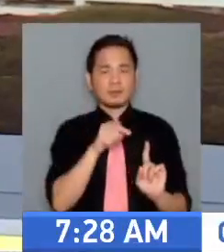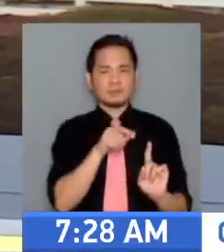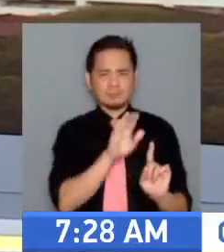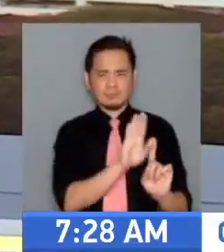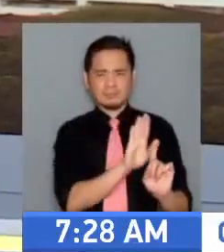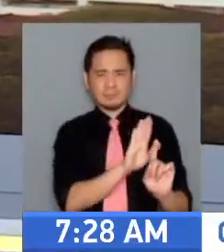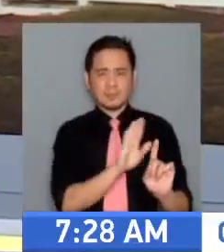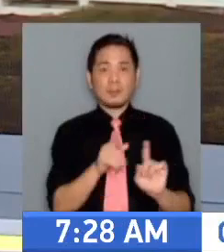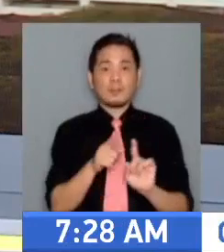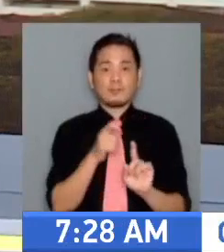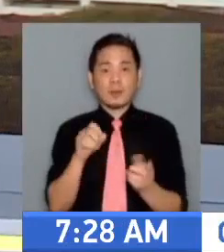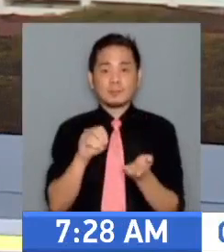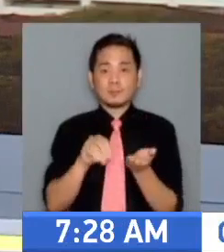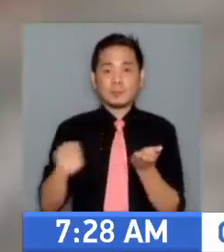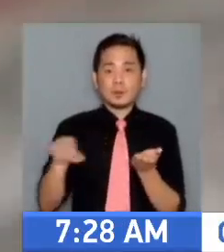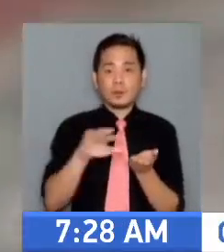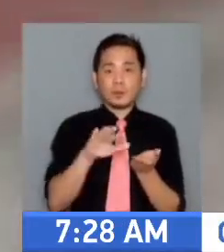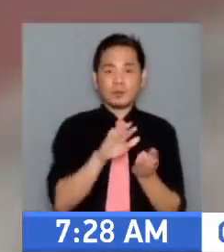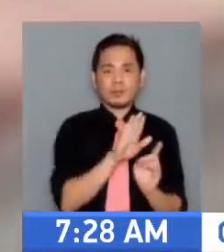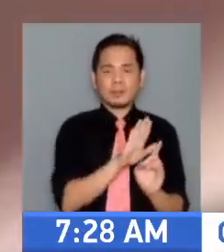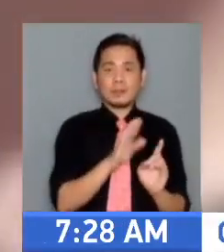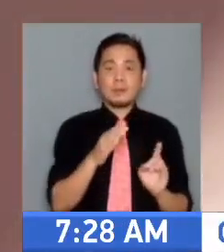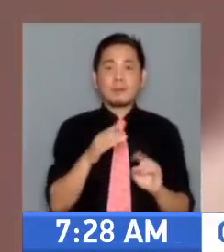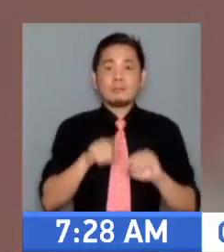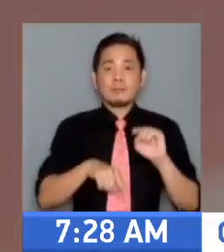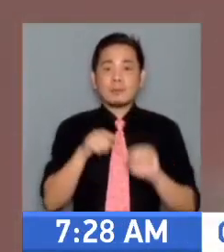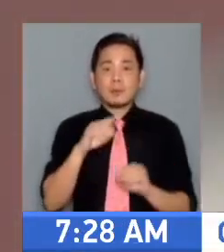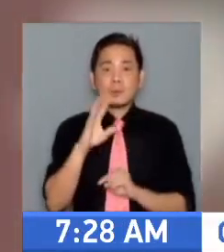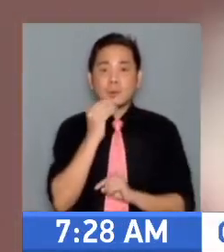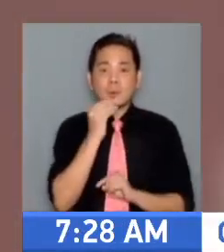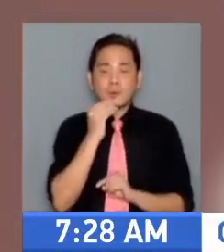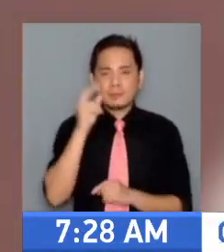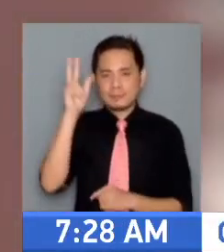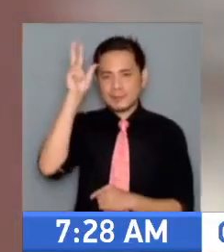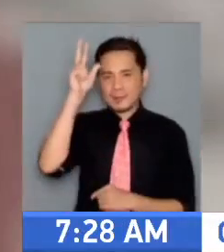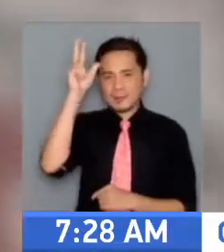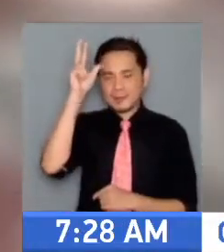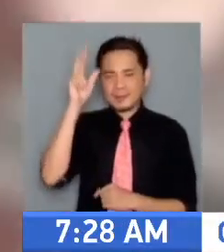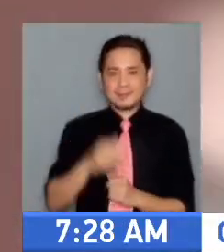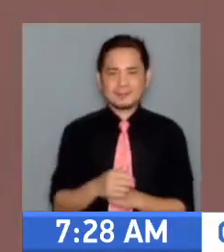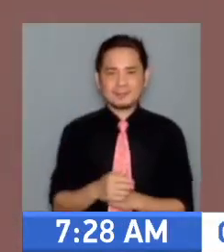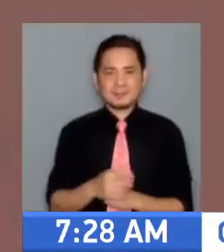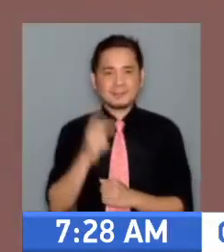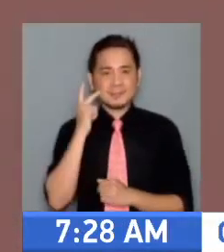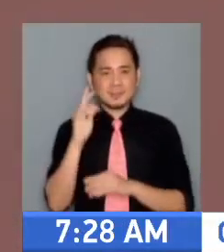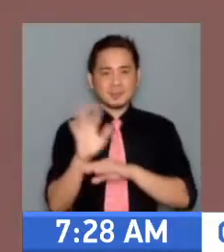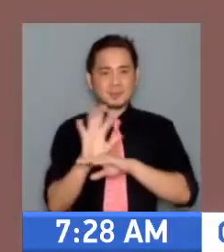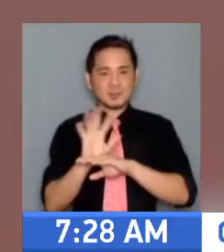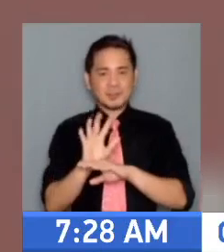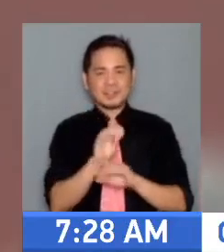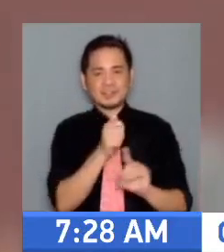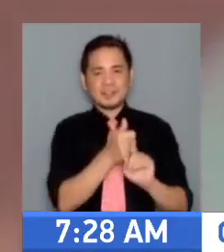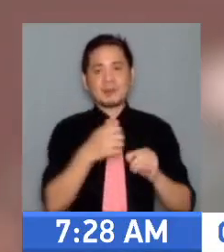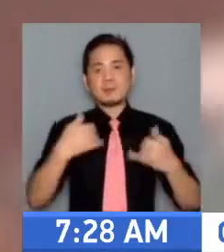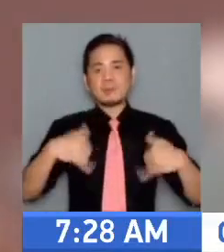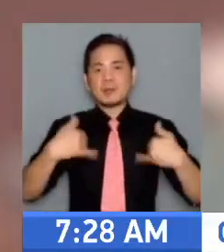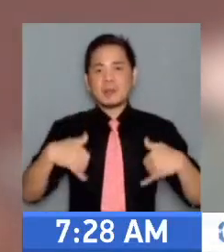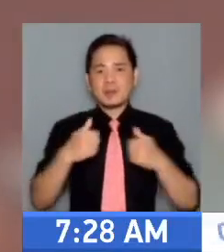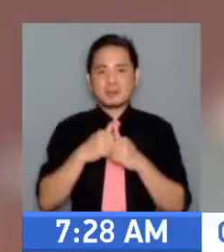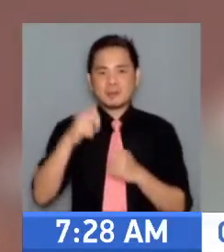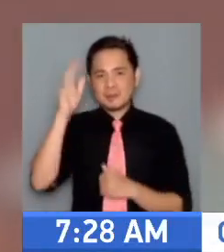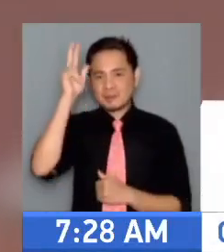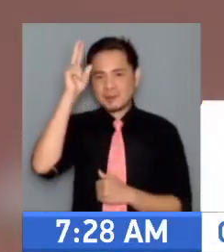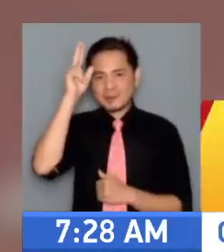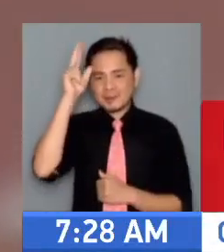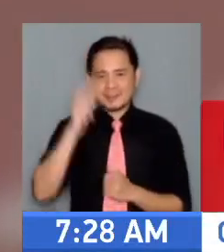yan. Sa viral na video, nakikipaglaro si Rafael sa isang manok. Maya-maya, inilagay niya ito sa isang takure. Sa kwento ng kanya